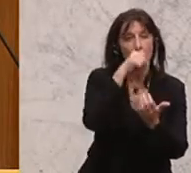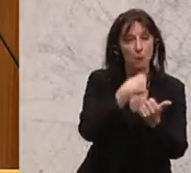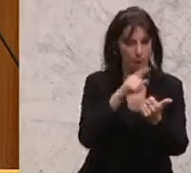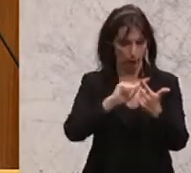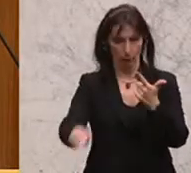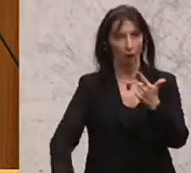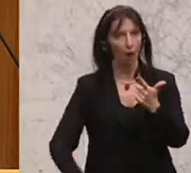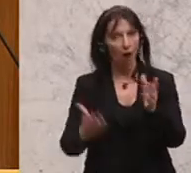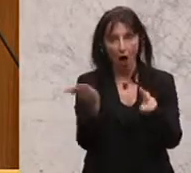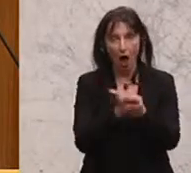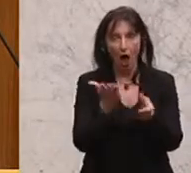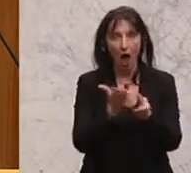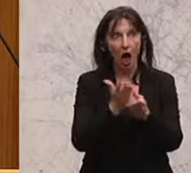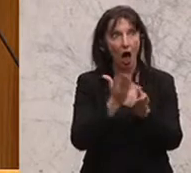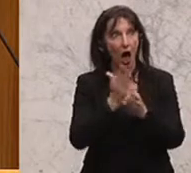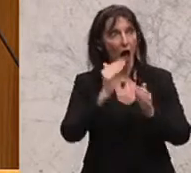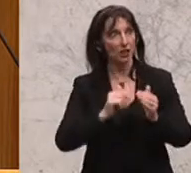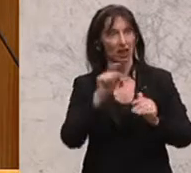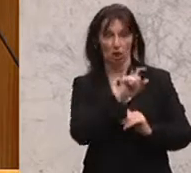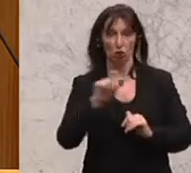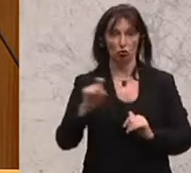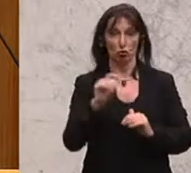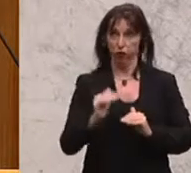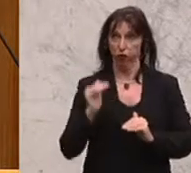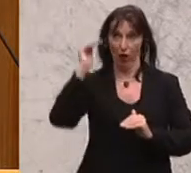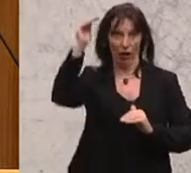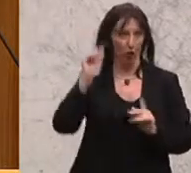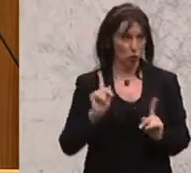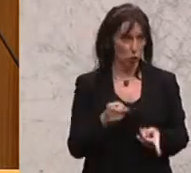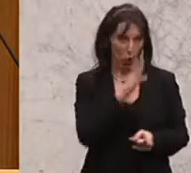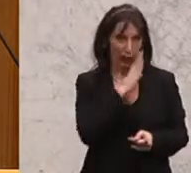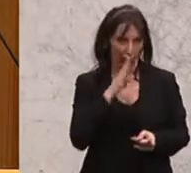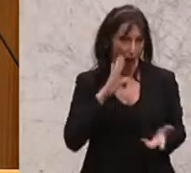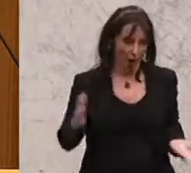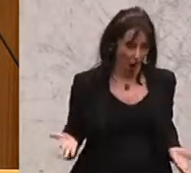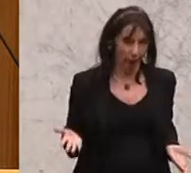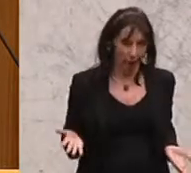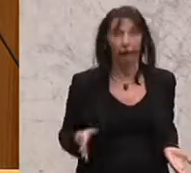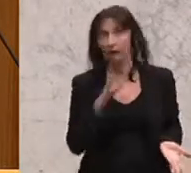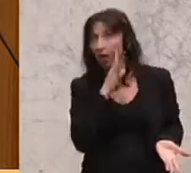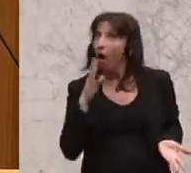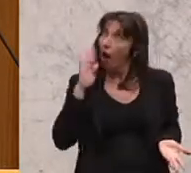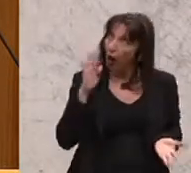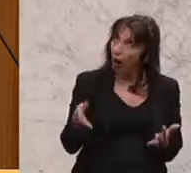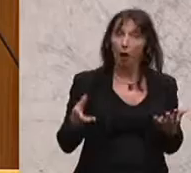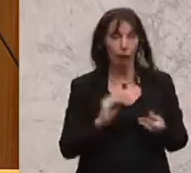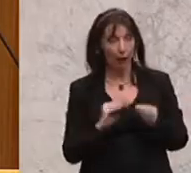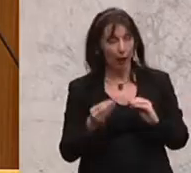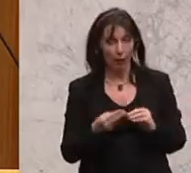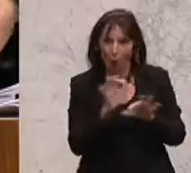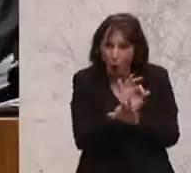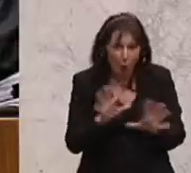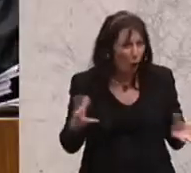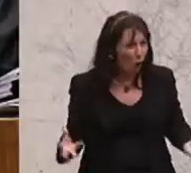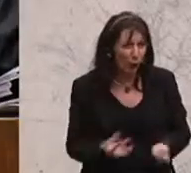Generalvorlage von Akten mit höheren Klassifizierungsstufen, also Geheimhaltungstango. ohne plausible